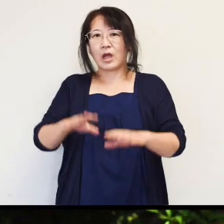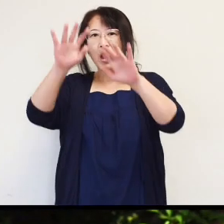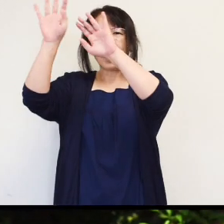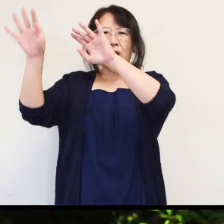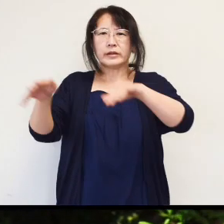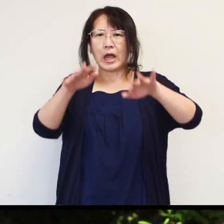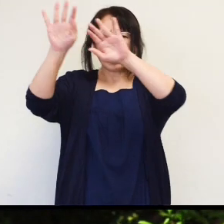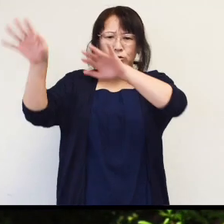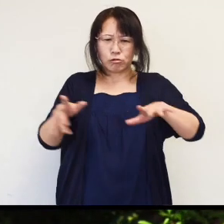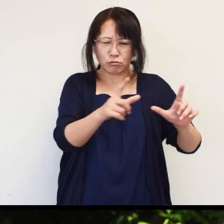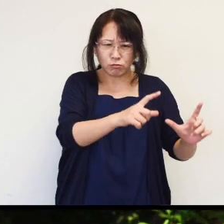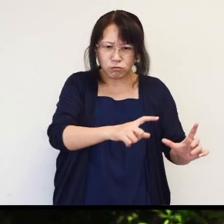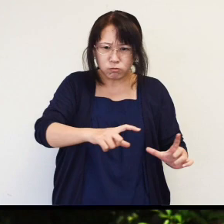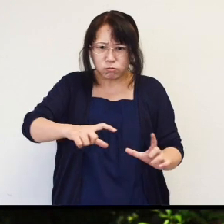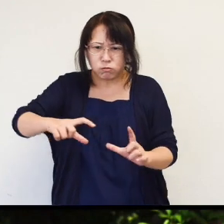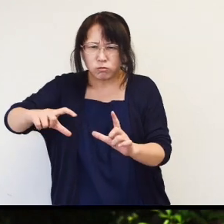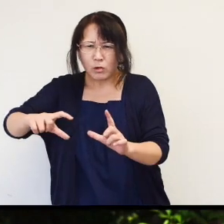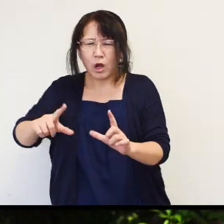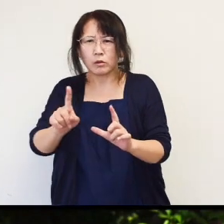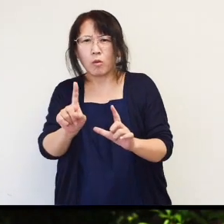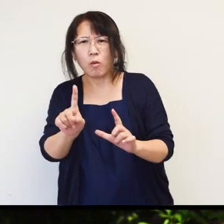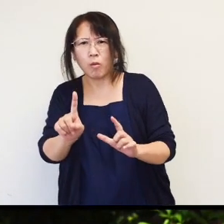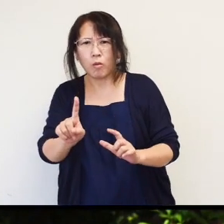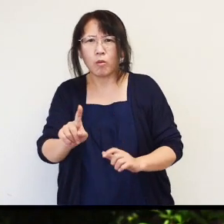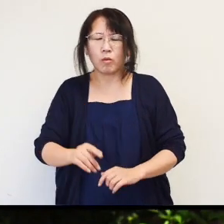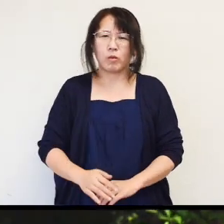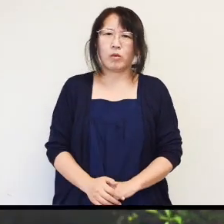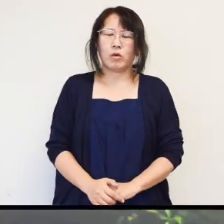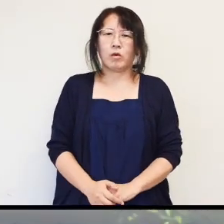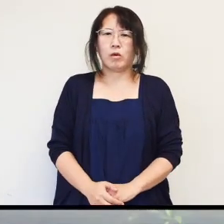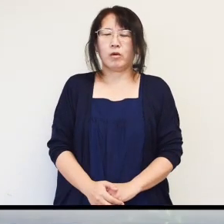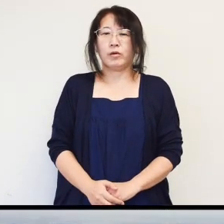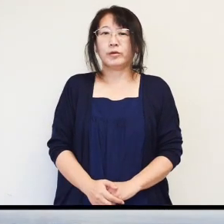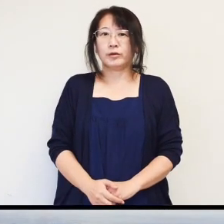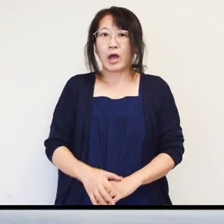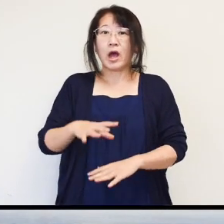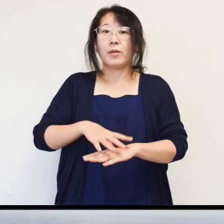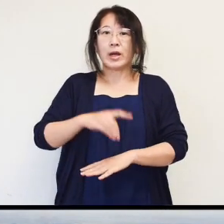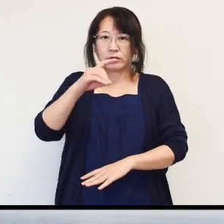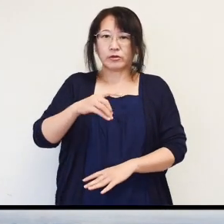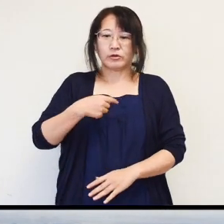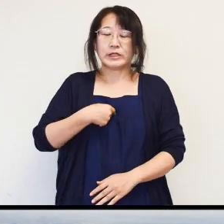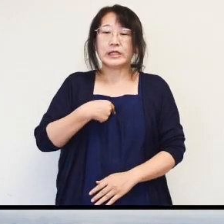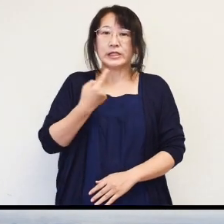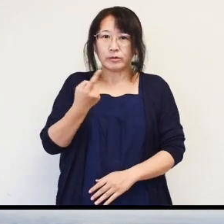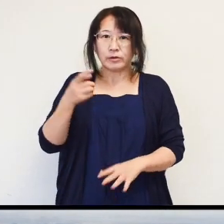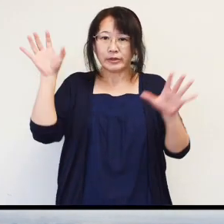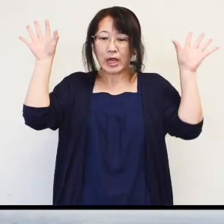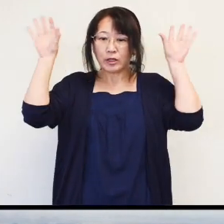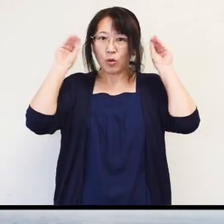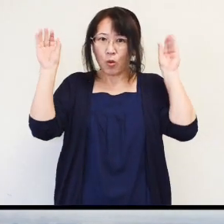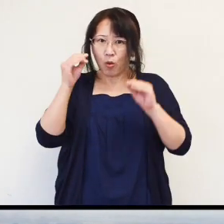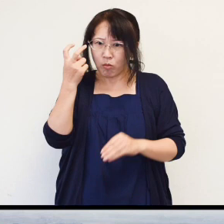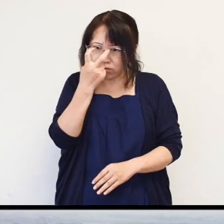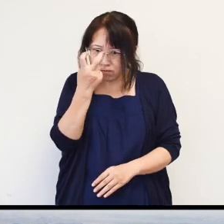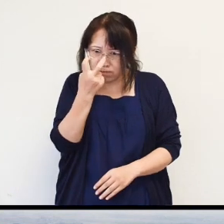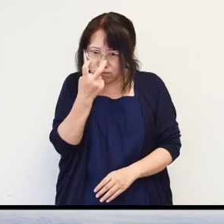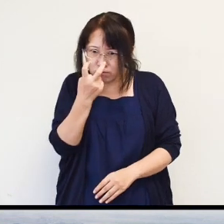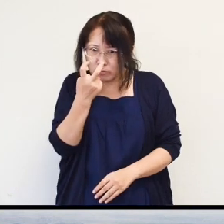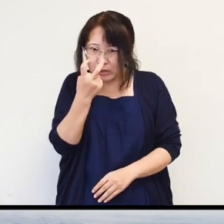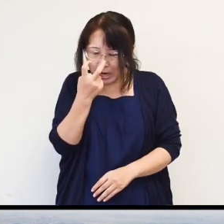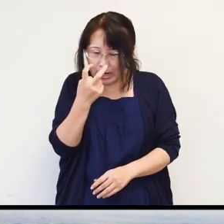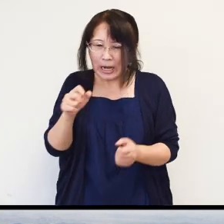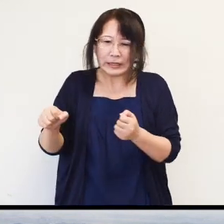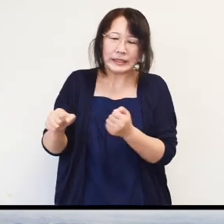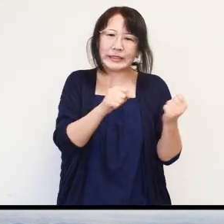台風が近づいてきたらまず何をすればいいの？ まずは自分で収集した情報に基づいて避